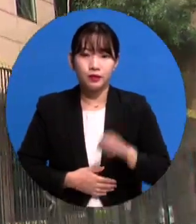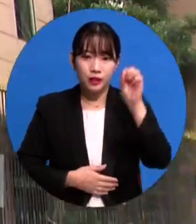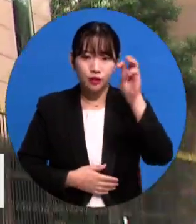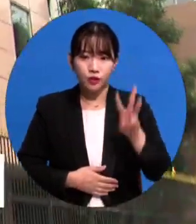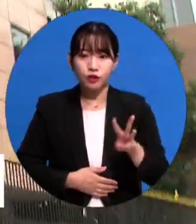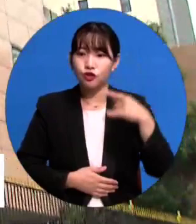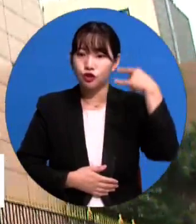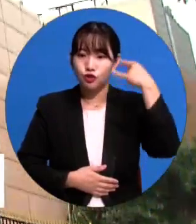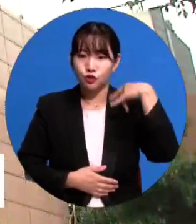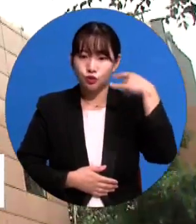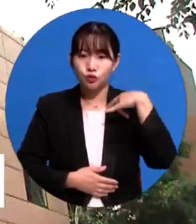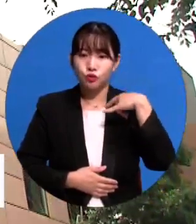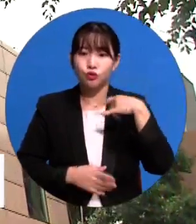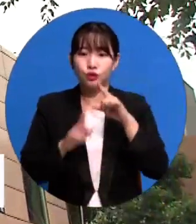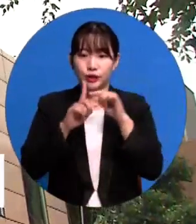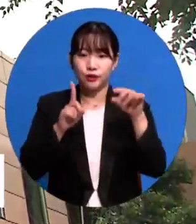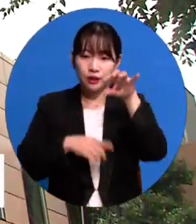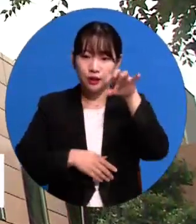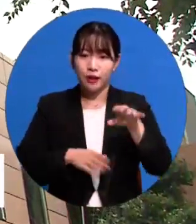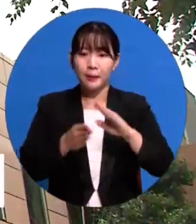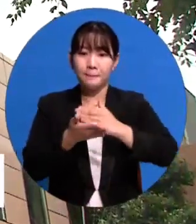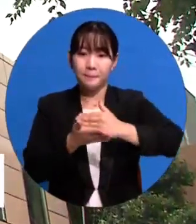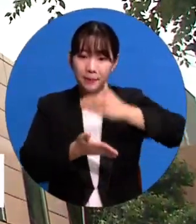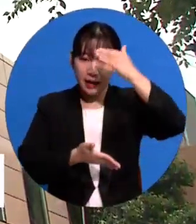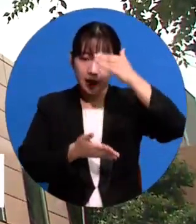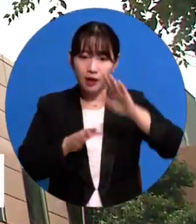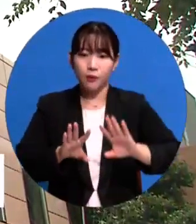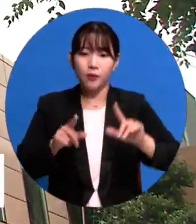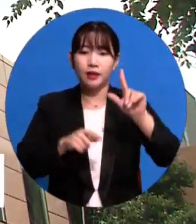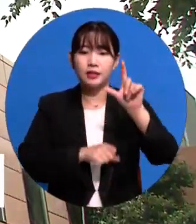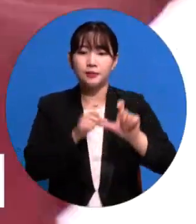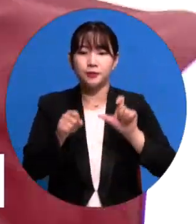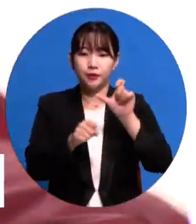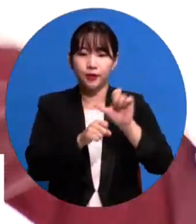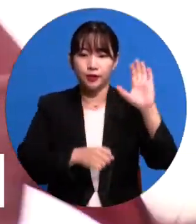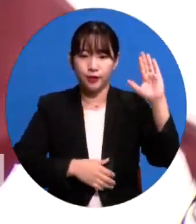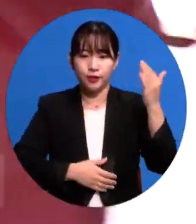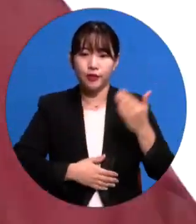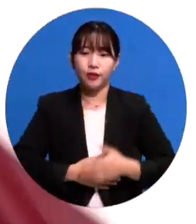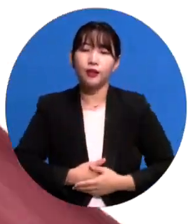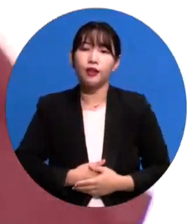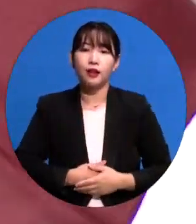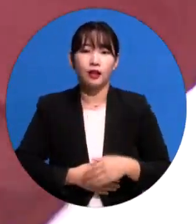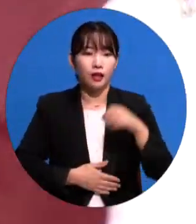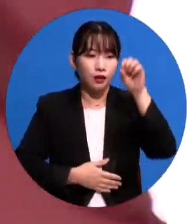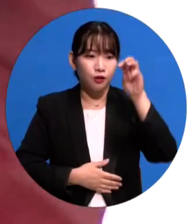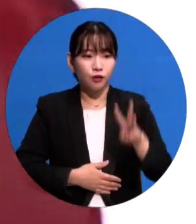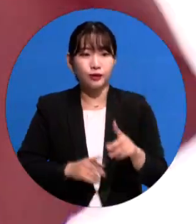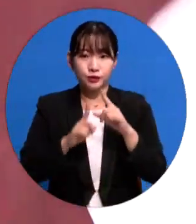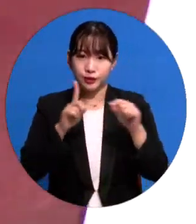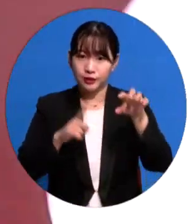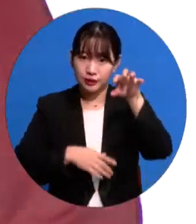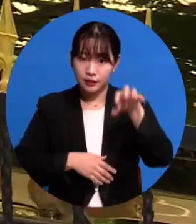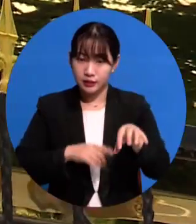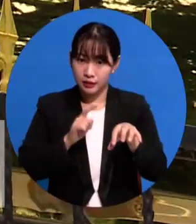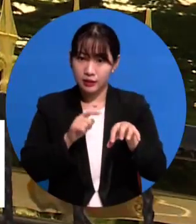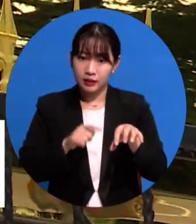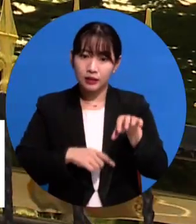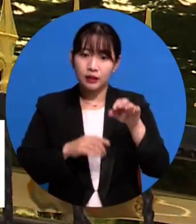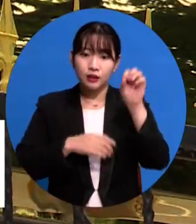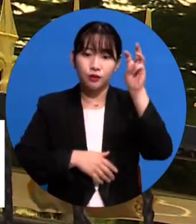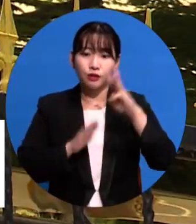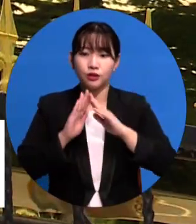광주에 중국 주광주 총영사관이 문을 연 지 올해로 15년이 됐습니다. 주광주 총영사관은 광주